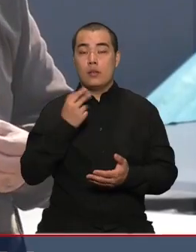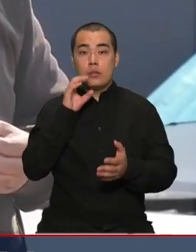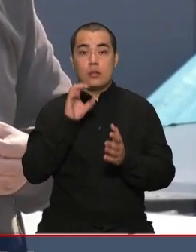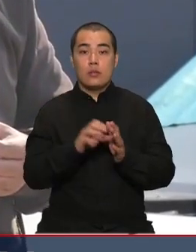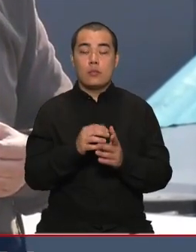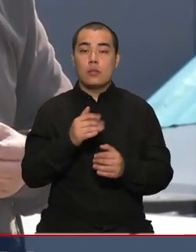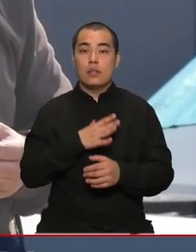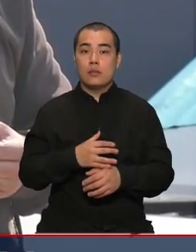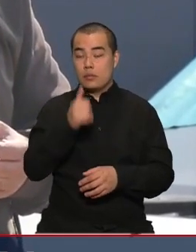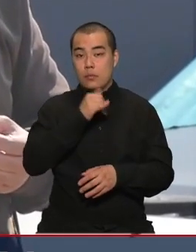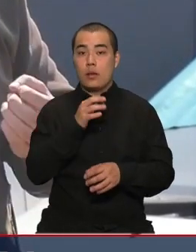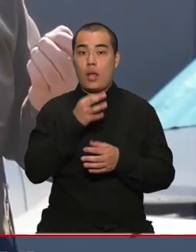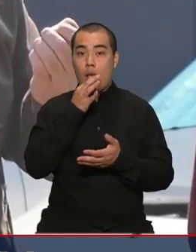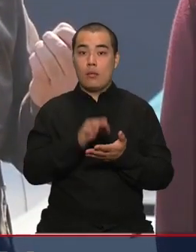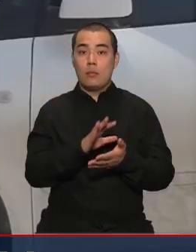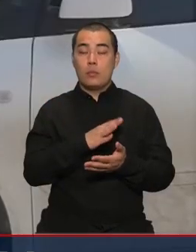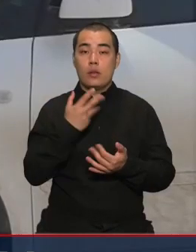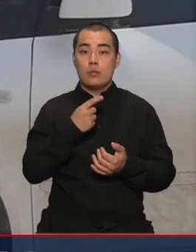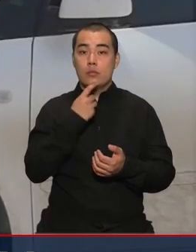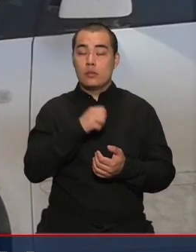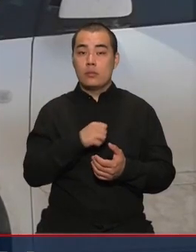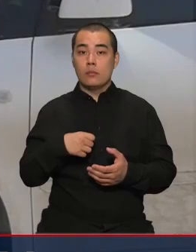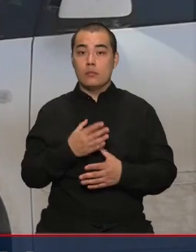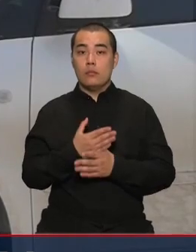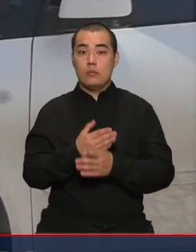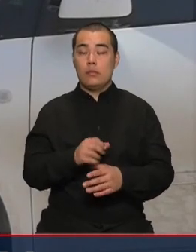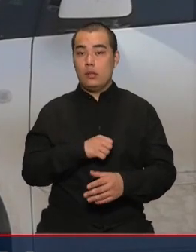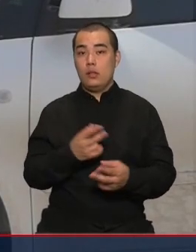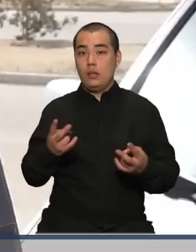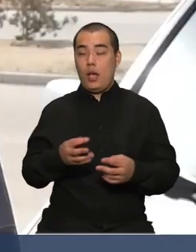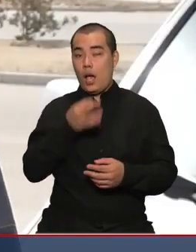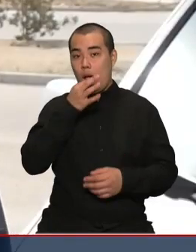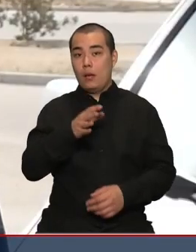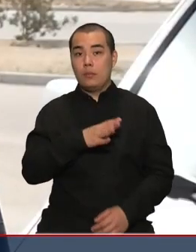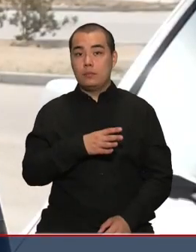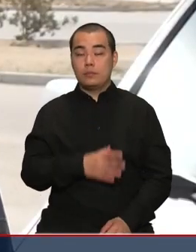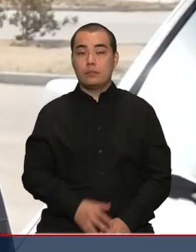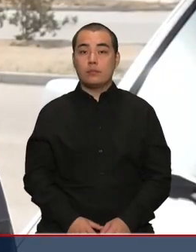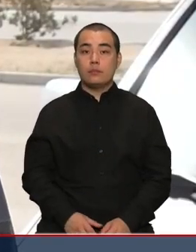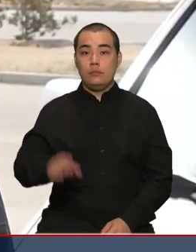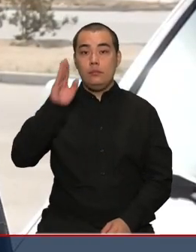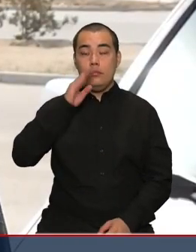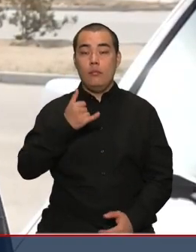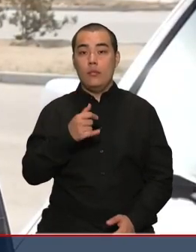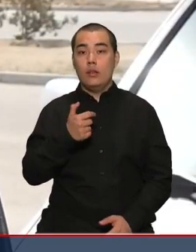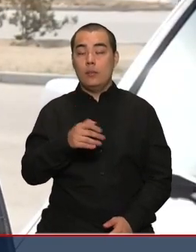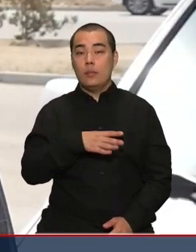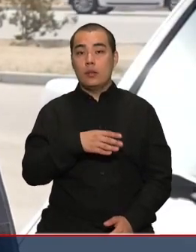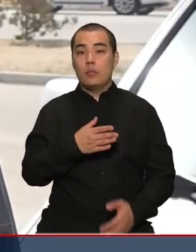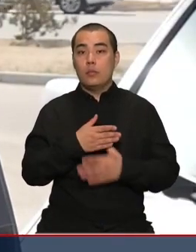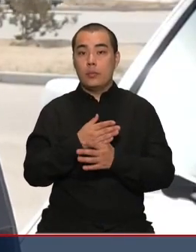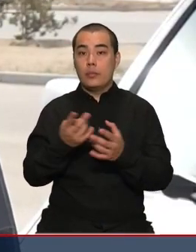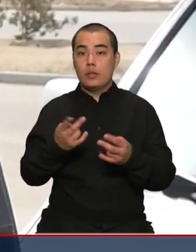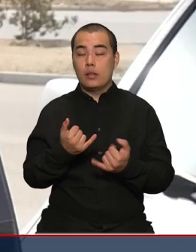шыдап отыра алмадық дейді. Қиын қыстау кезде көмек беру азаматтық борышымыз деп санайды. Жігіттер айтып, жиналайық, барайық, көмек